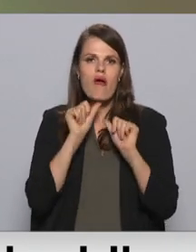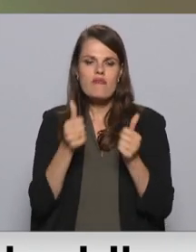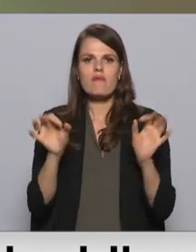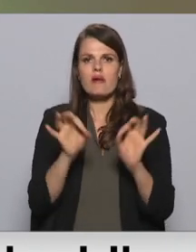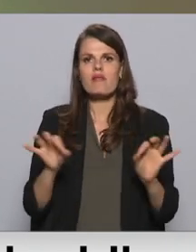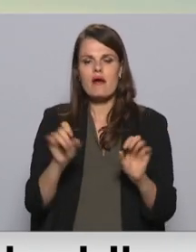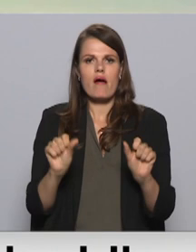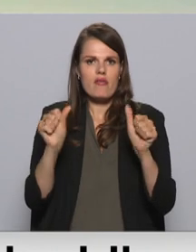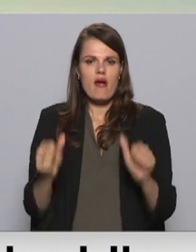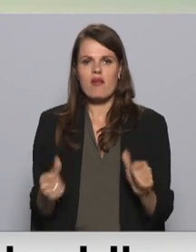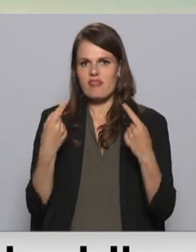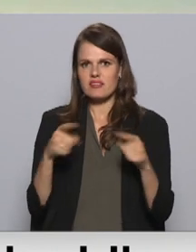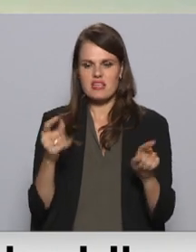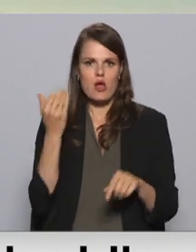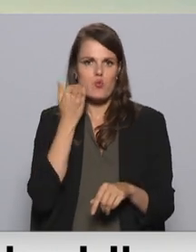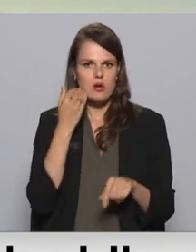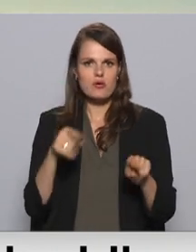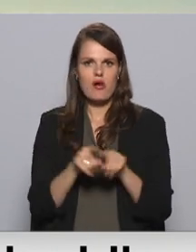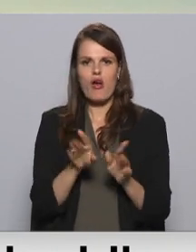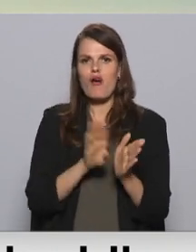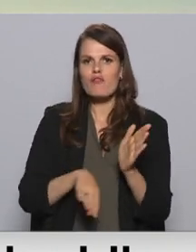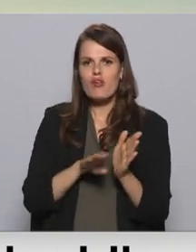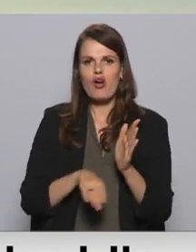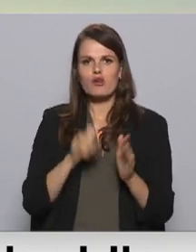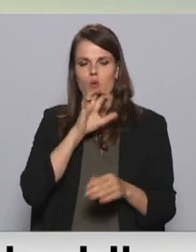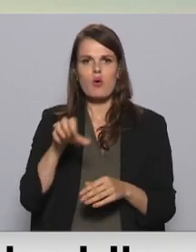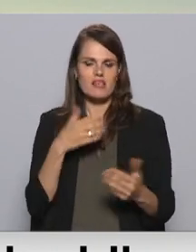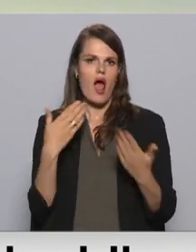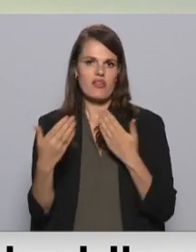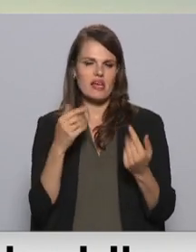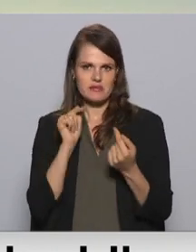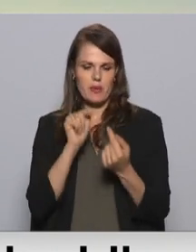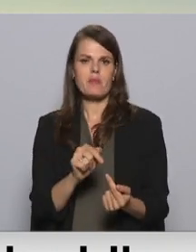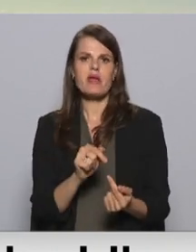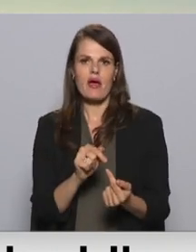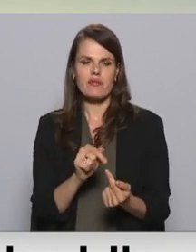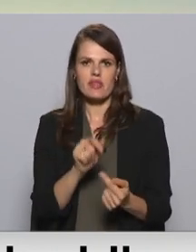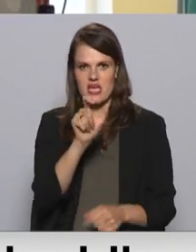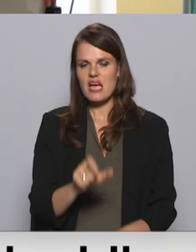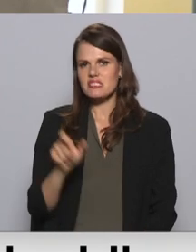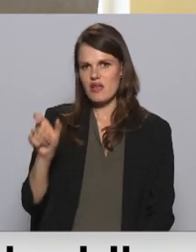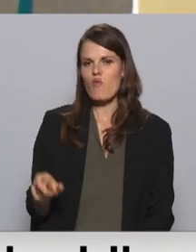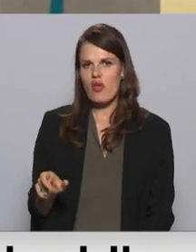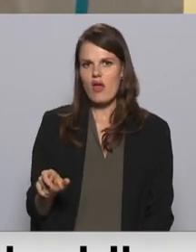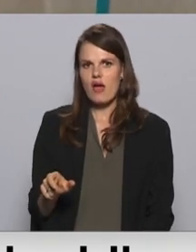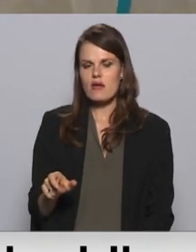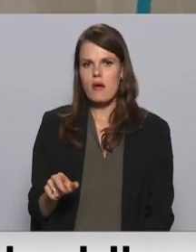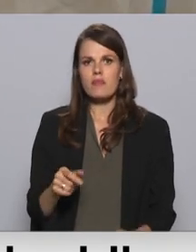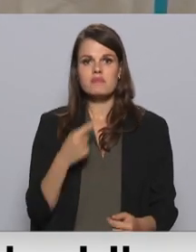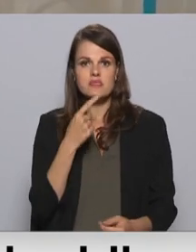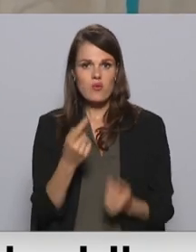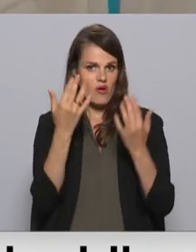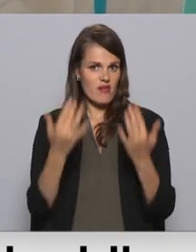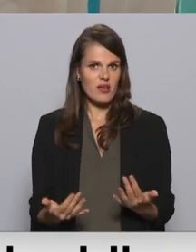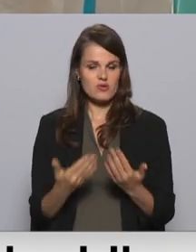veidā citādāk nosaukt kā vienkārši noziedzīga attieksme pret iedzīvotāju. Sakot, ka rezultāts